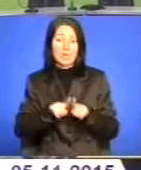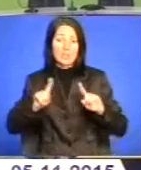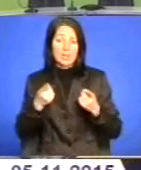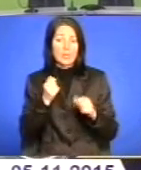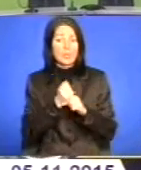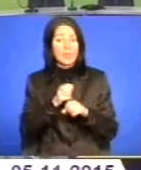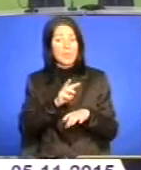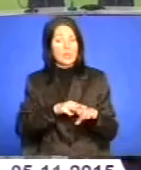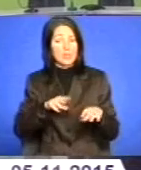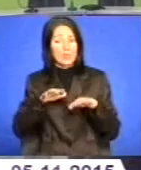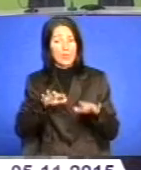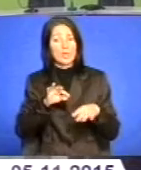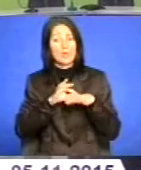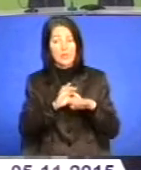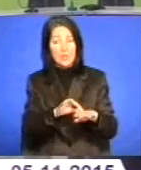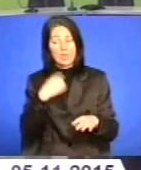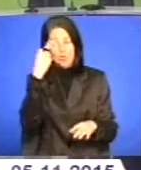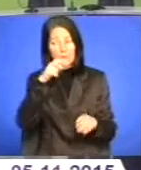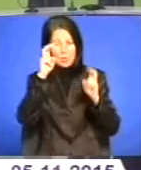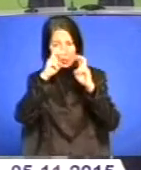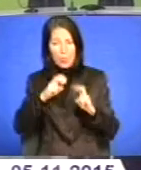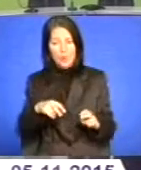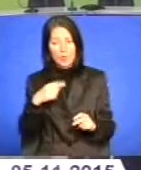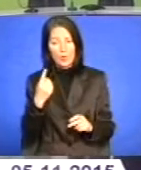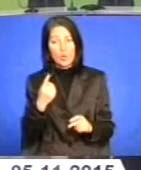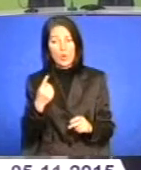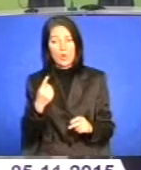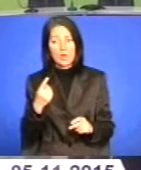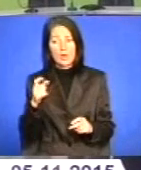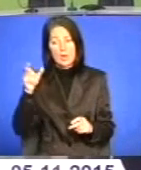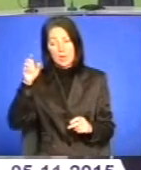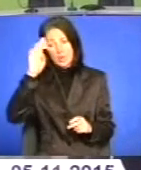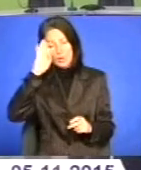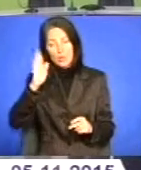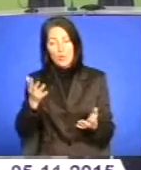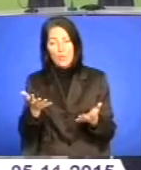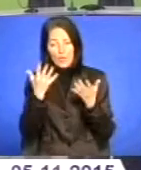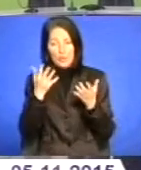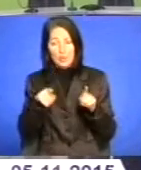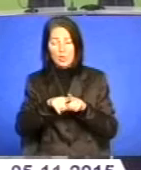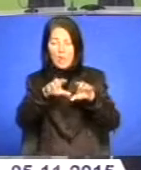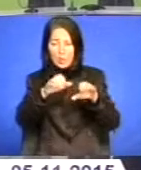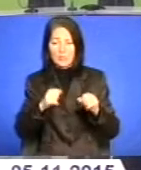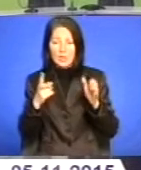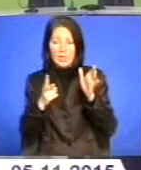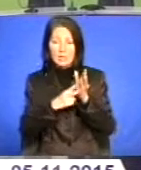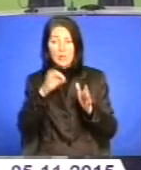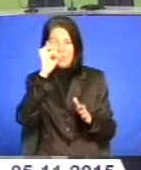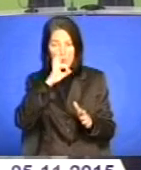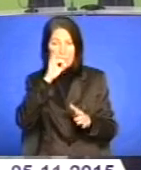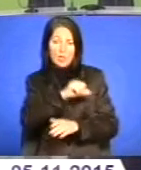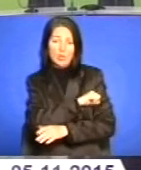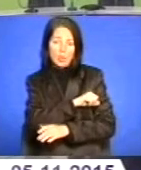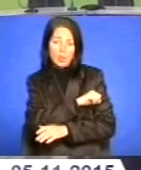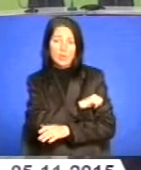ході проведення їх особистого огляду одного із вказаних осіб було виявлено та вилучено 7 таблеток наркотичного